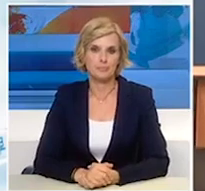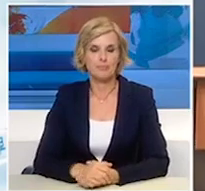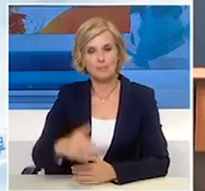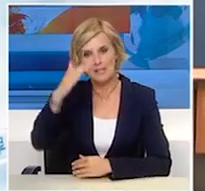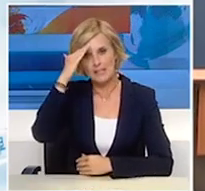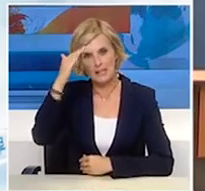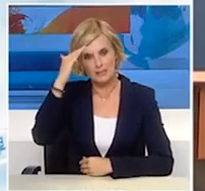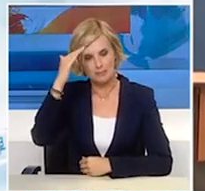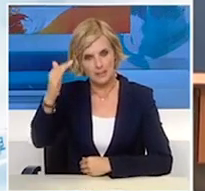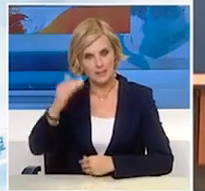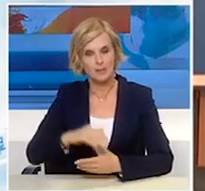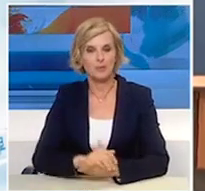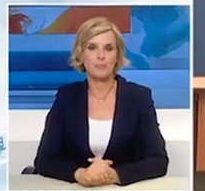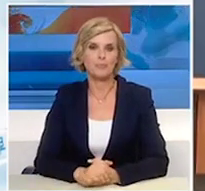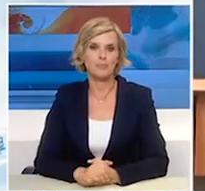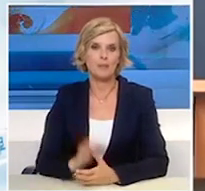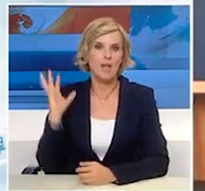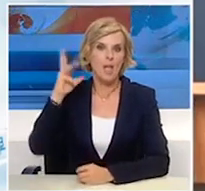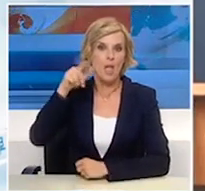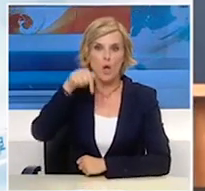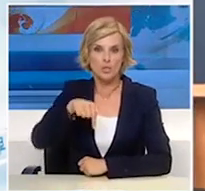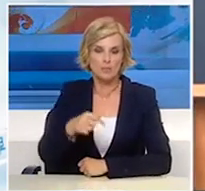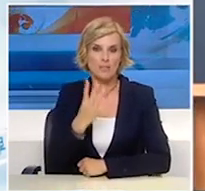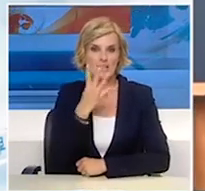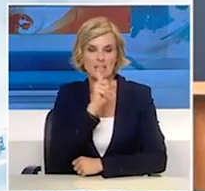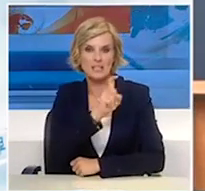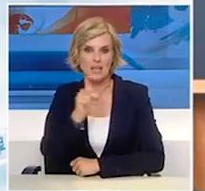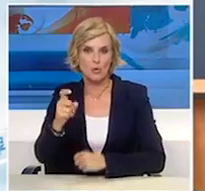Καλησπέρα σας. Έως σήμερα περισσότερα από